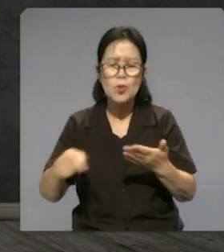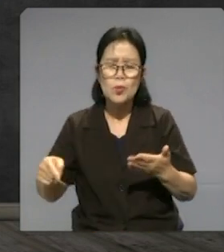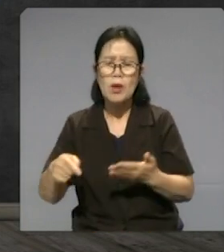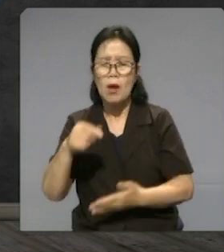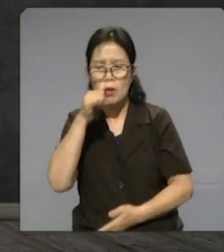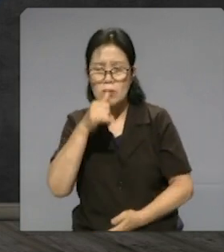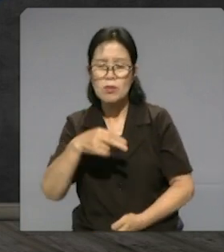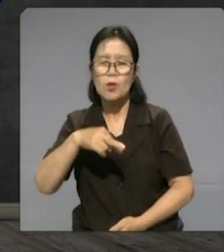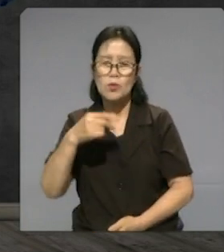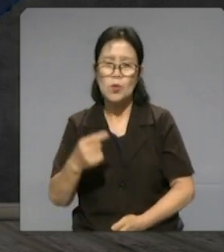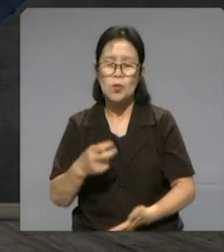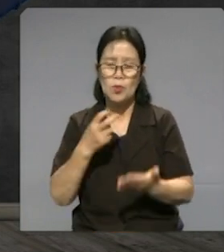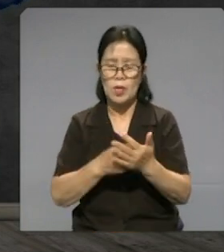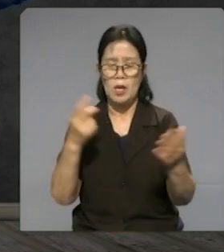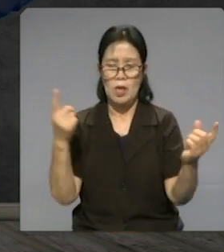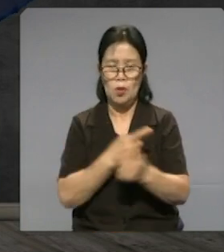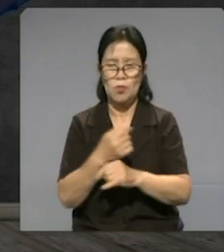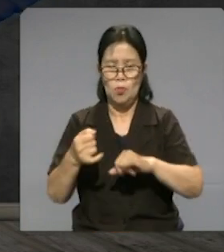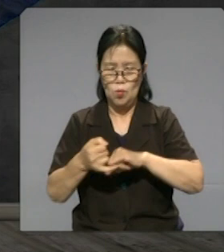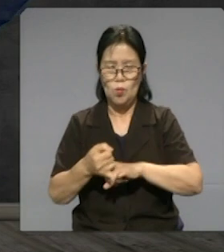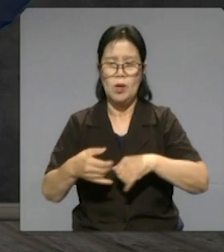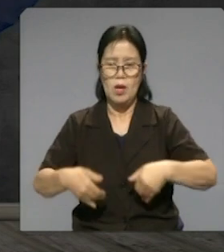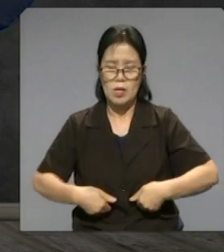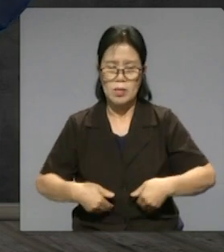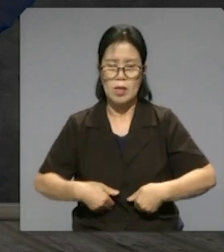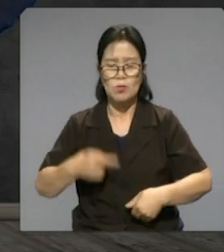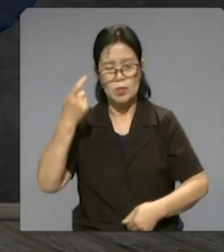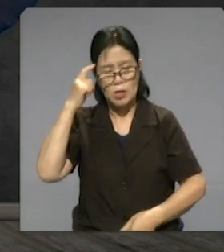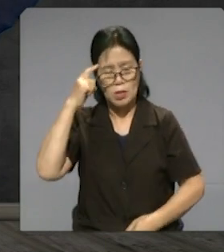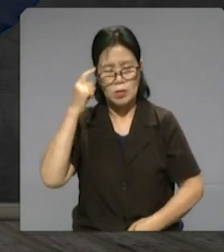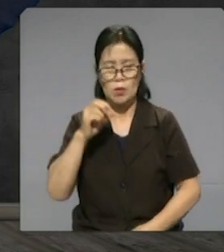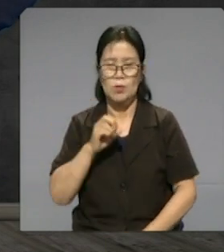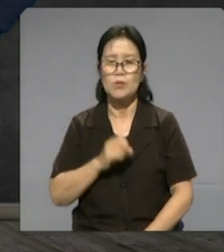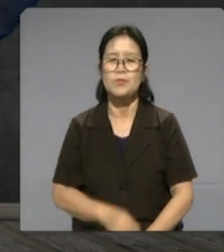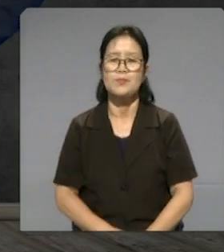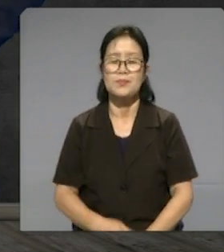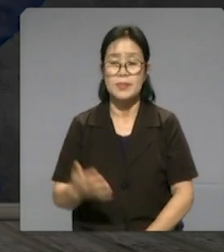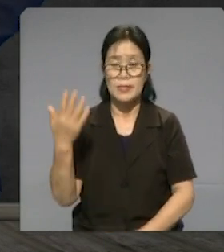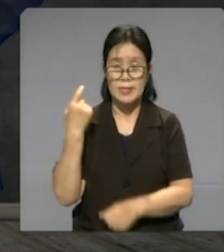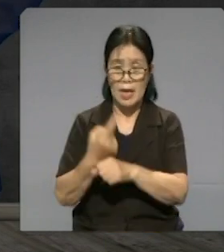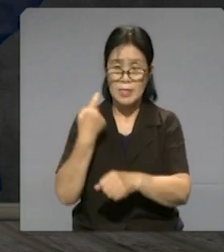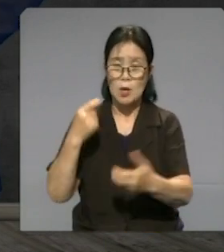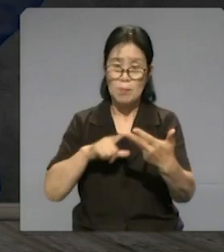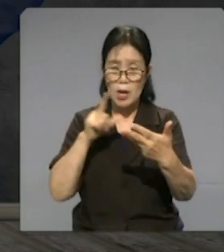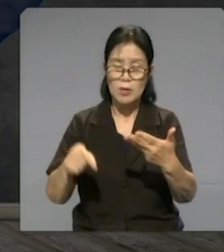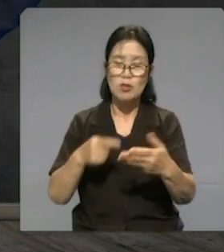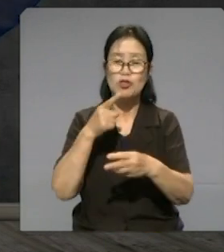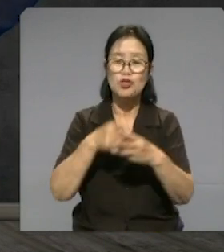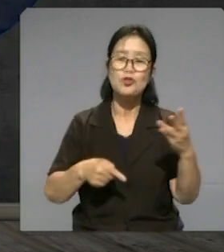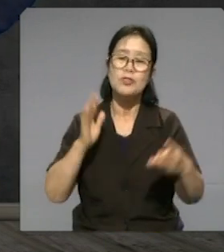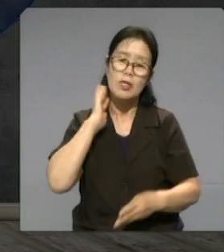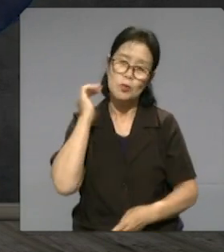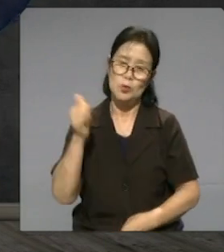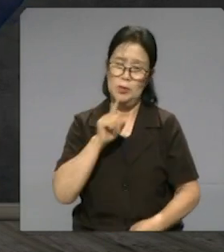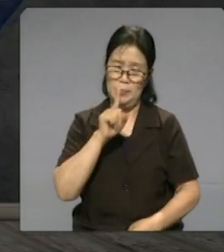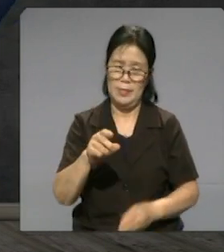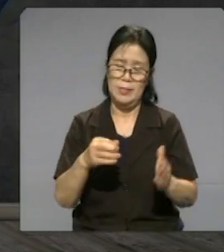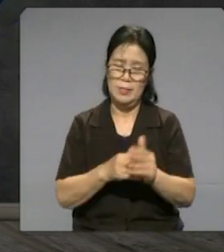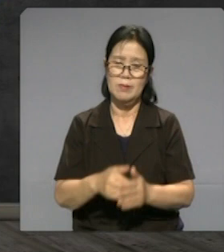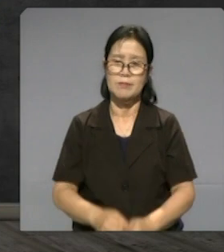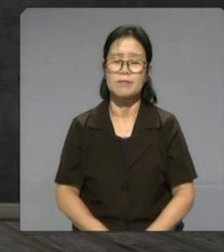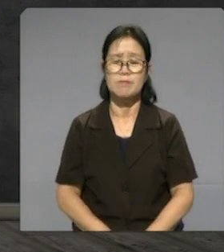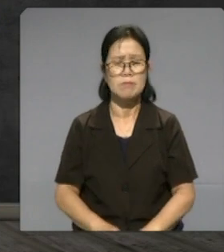보는 일이 있더라도 개헌은 해야 한다 생각한다. 지난해 8월 윤 대통령의 발언입니다.